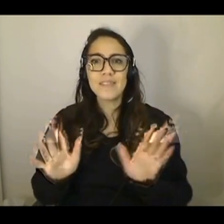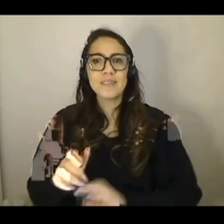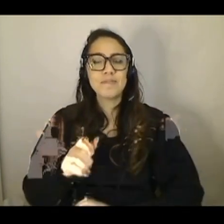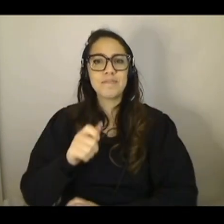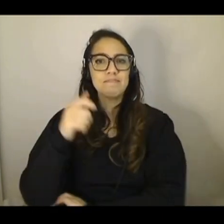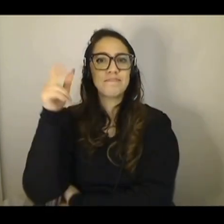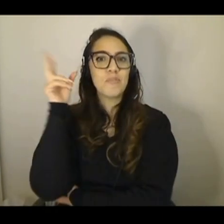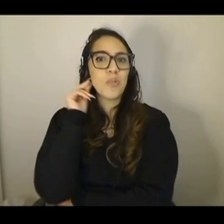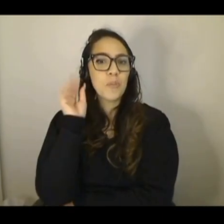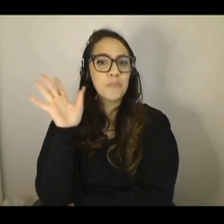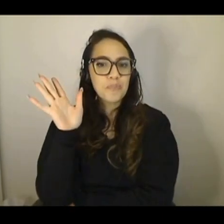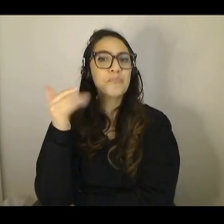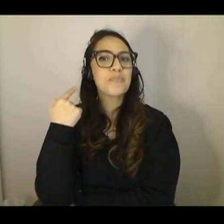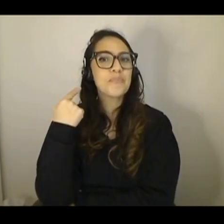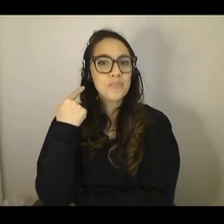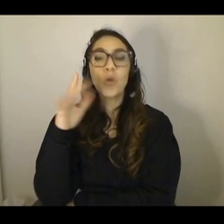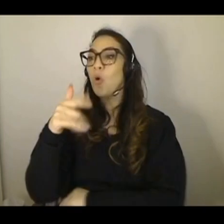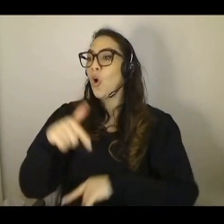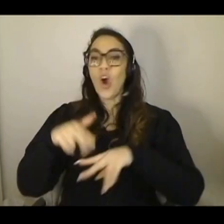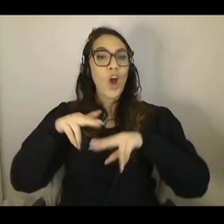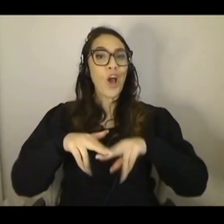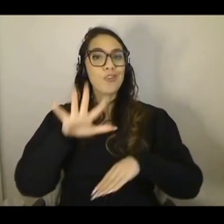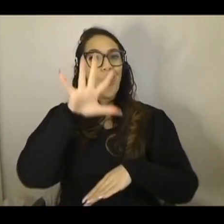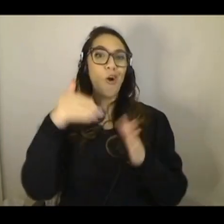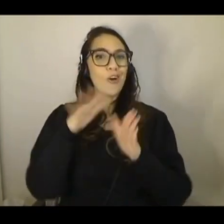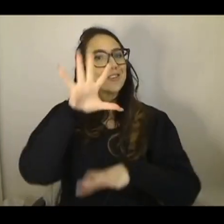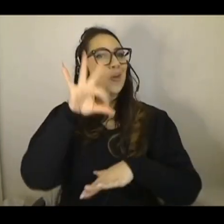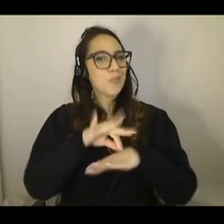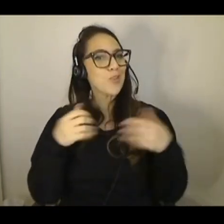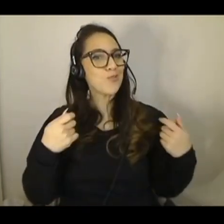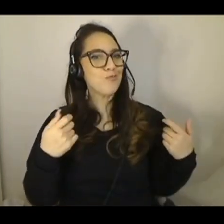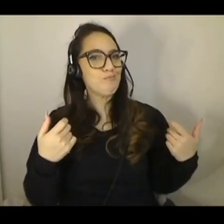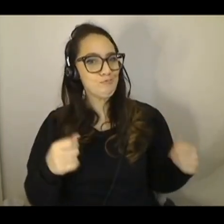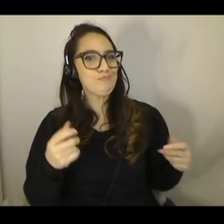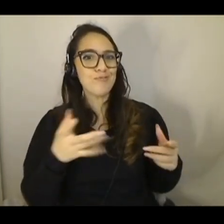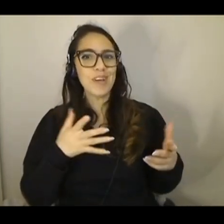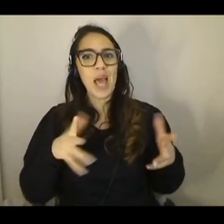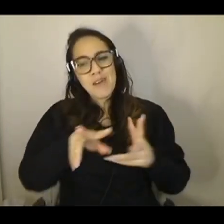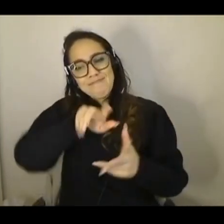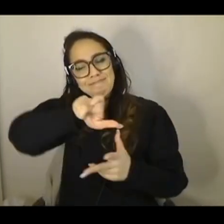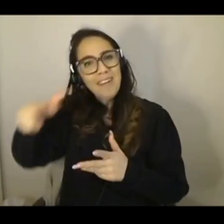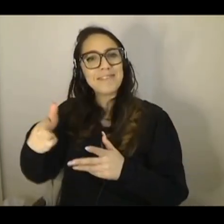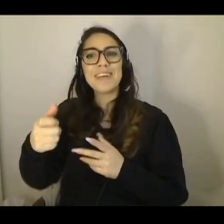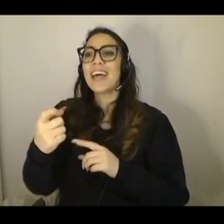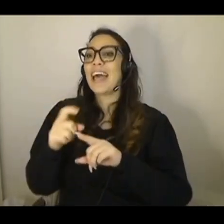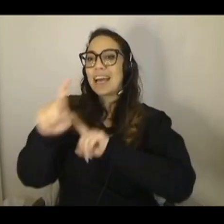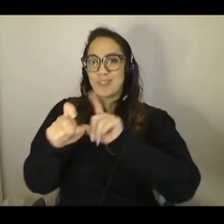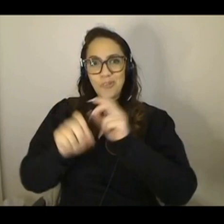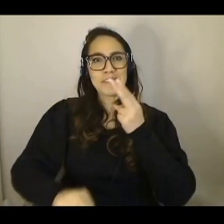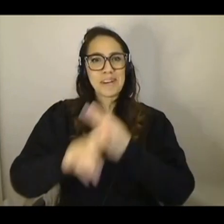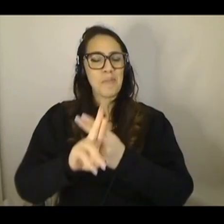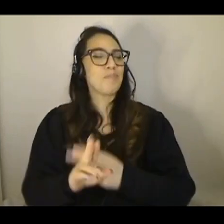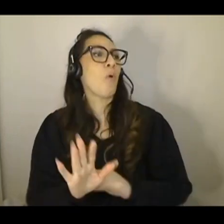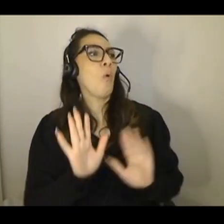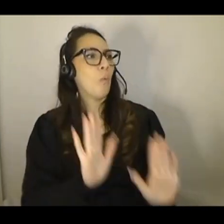J'allais te solliciter, donc en fait on est à 5 minutes à peu près de la fin de cette table ronde, mais on aura la séance de questions-réponses. Très bien. Et voilà. Alors, on a encore